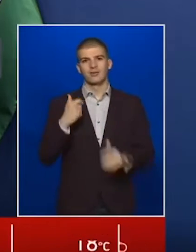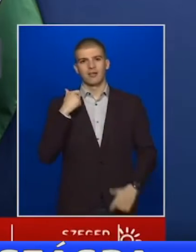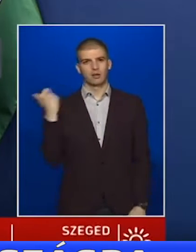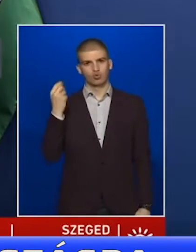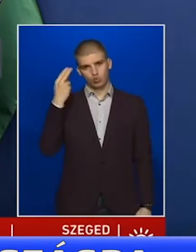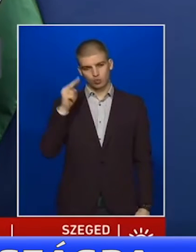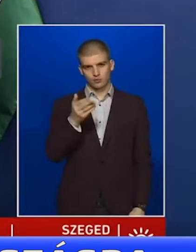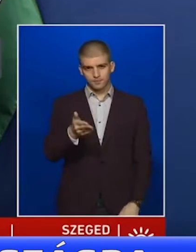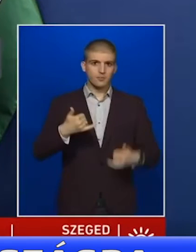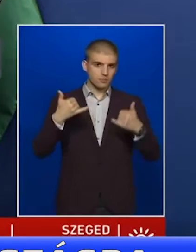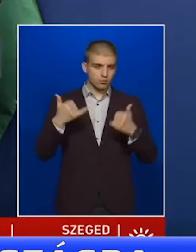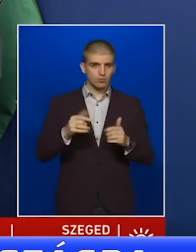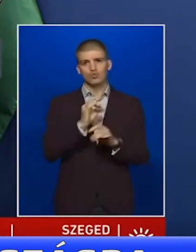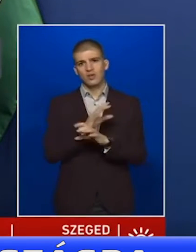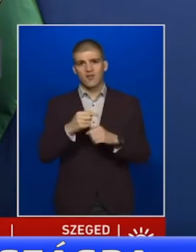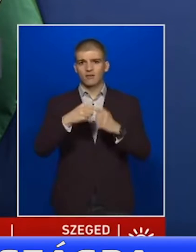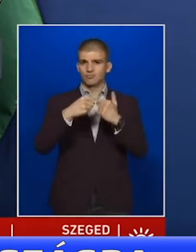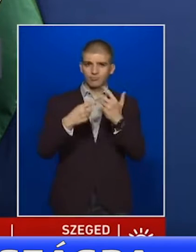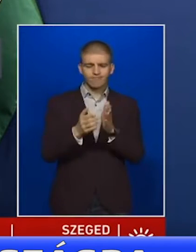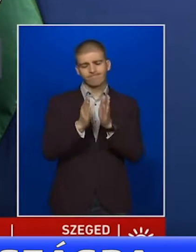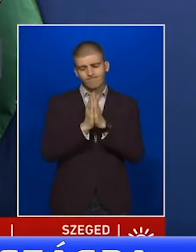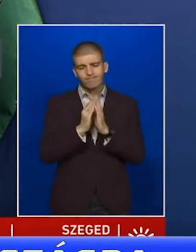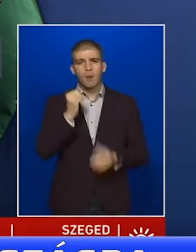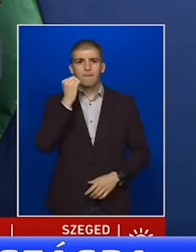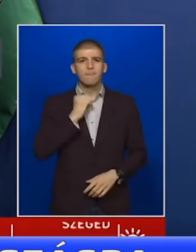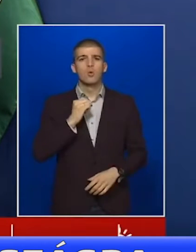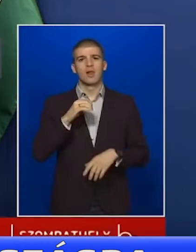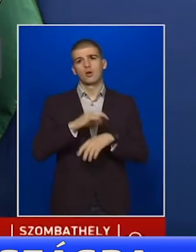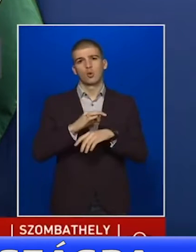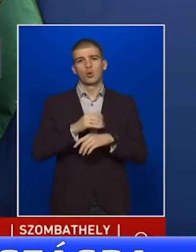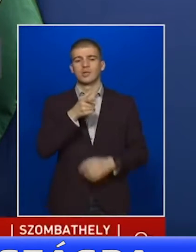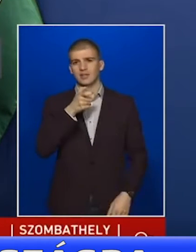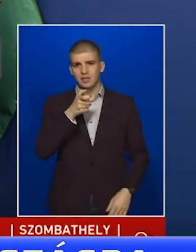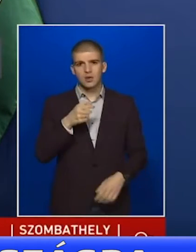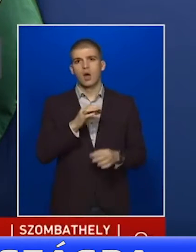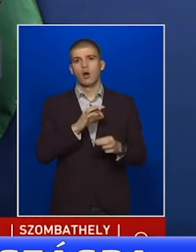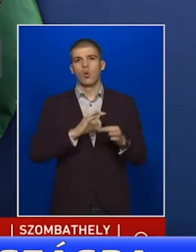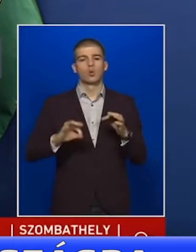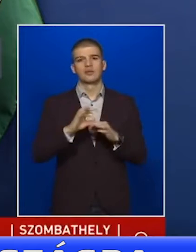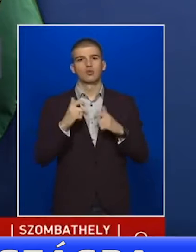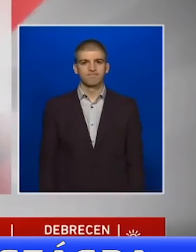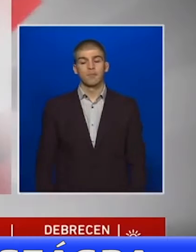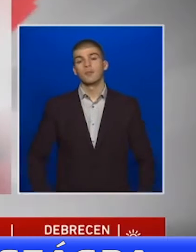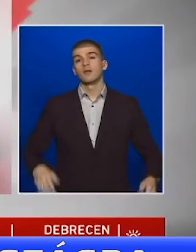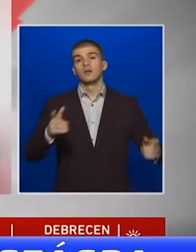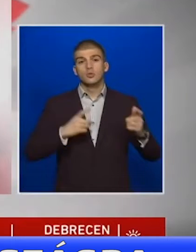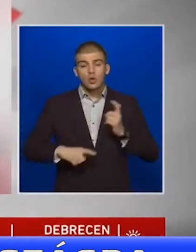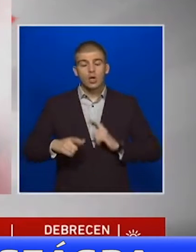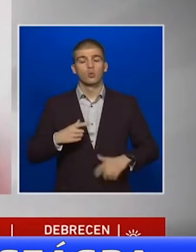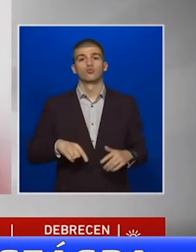járványügyi helyzet. Újabb magyarok fertőződtek meg koronavírussal, 2583-ra nőtt a regisztrált betegek száma,